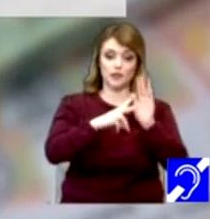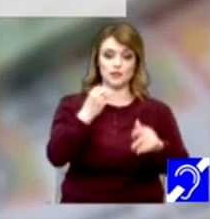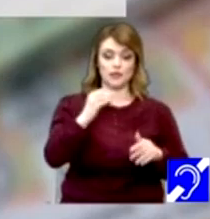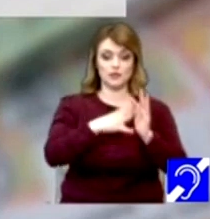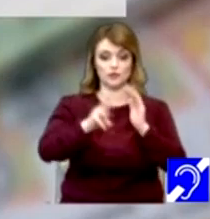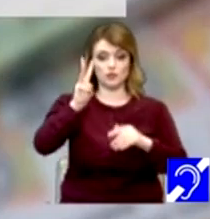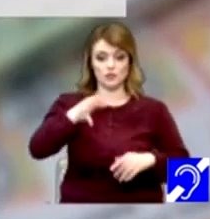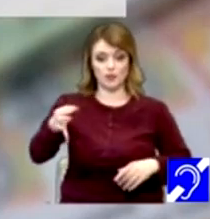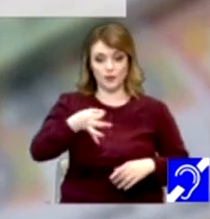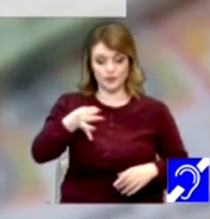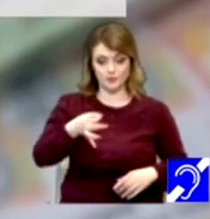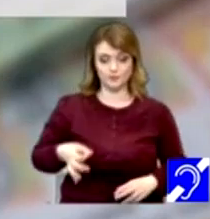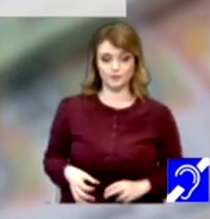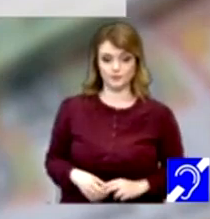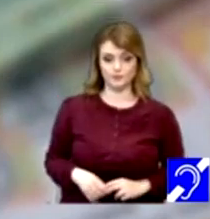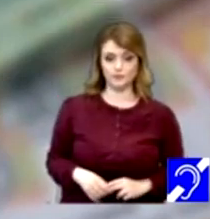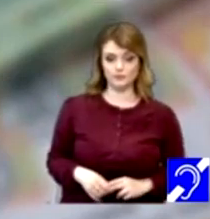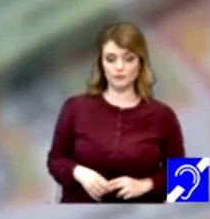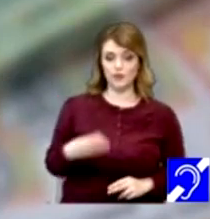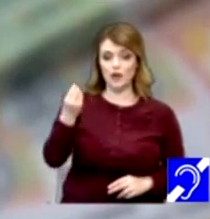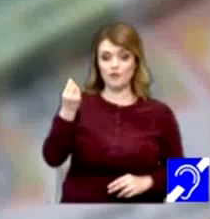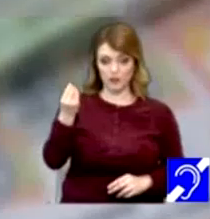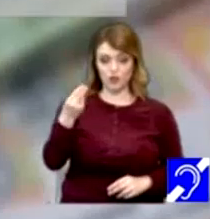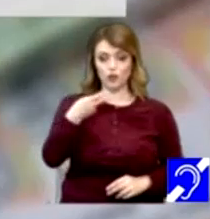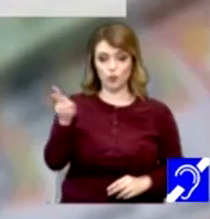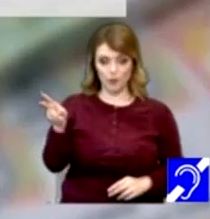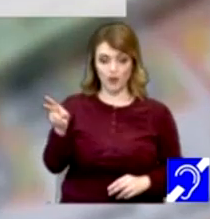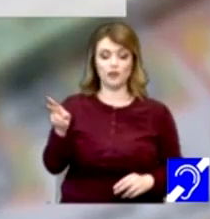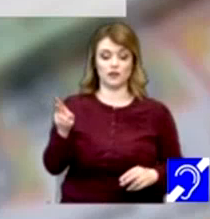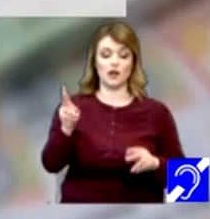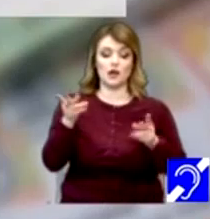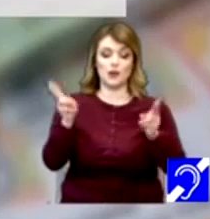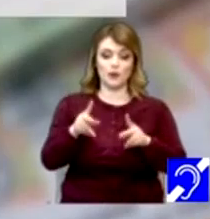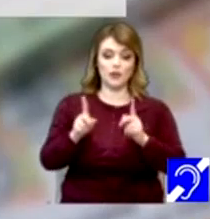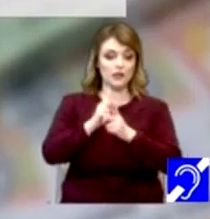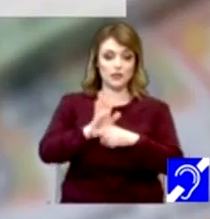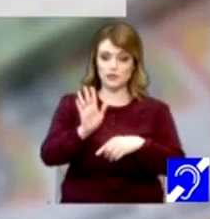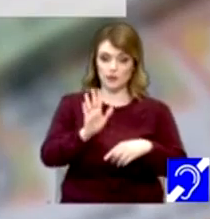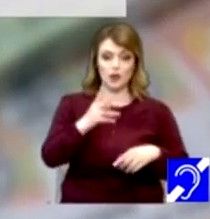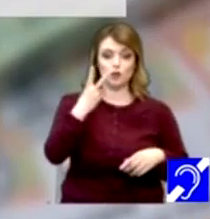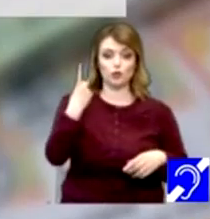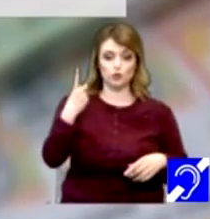17,93 lei pentru un dolar american, cu 3 bani mai puțin. Valoarea monedei europene rămâne neschimbată,